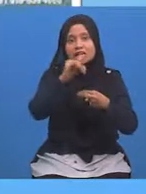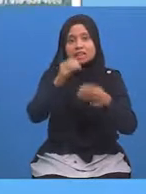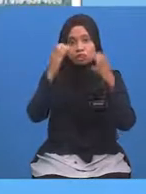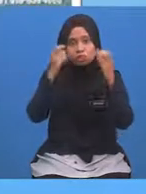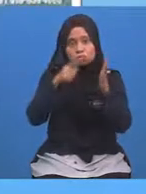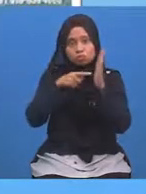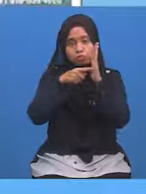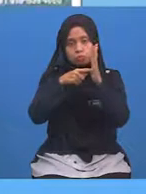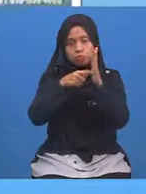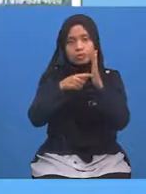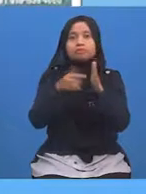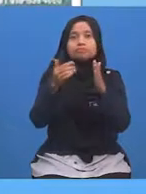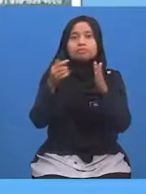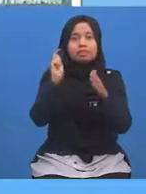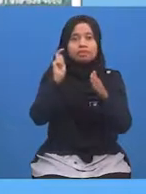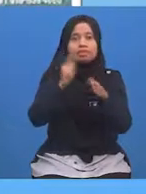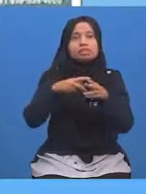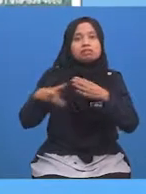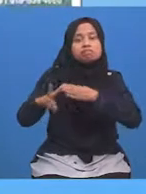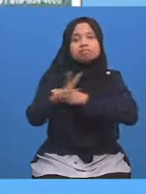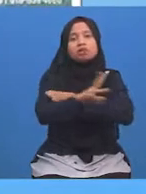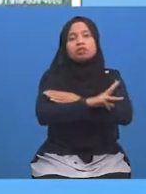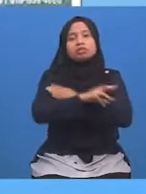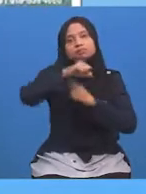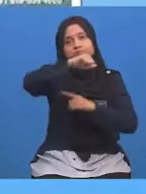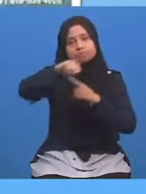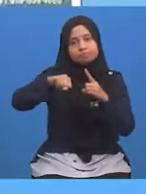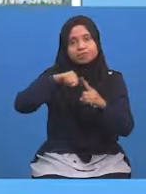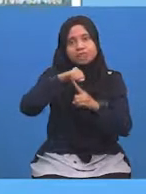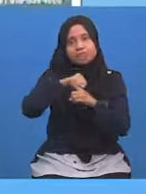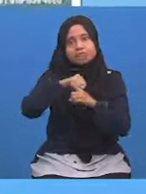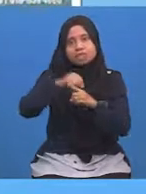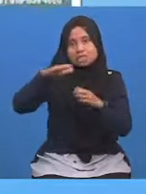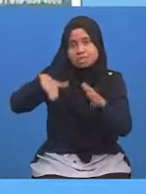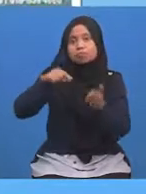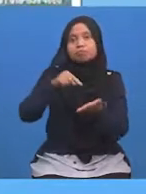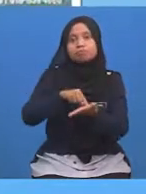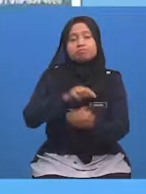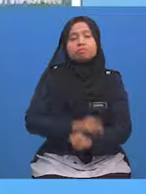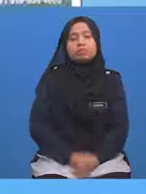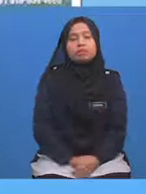tunjukkan sebentar tadi di kawasan sekitar anda sebelum ini.